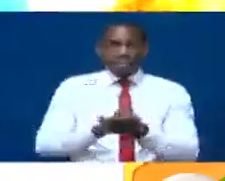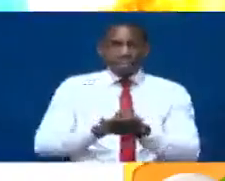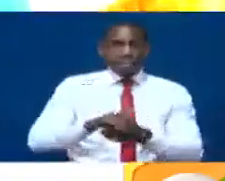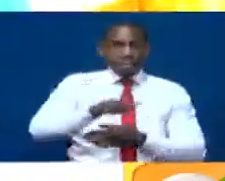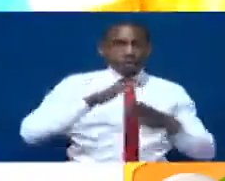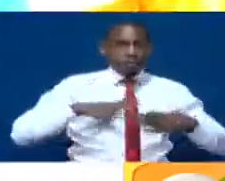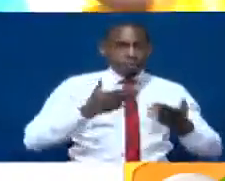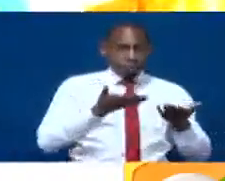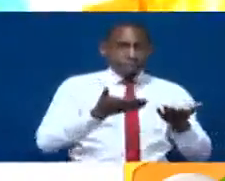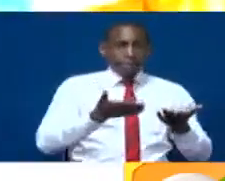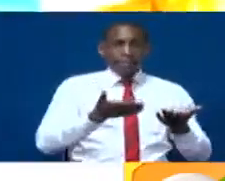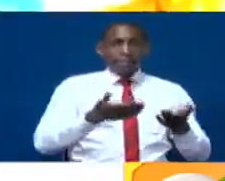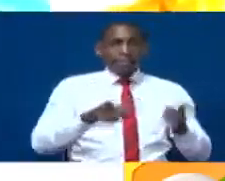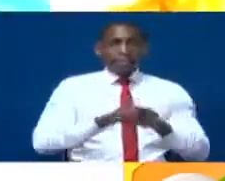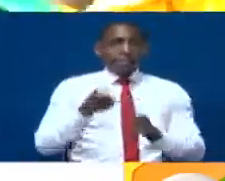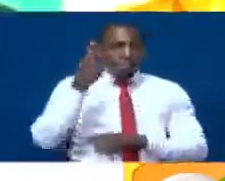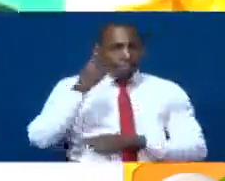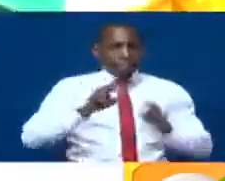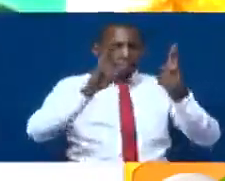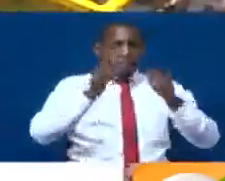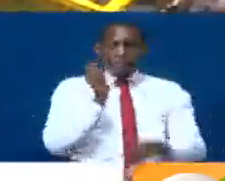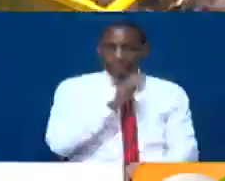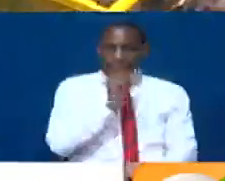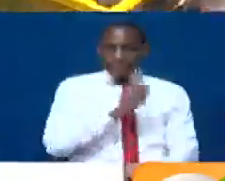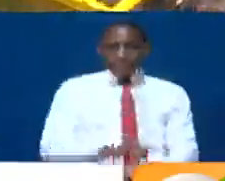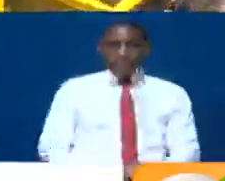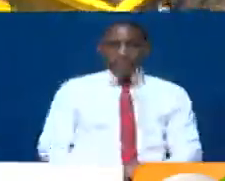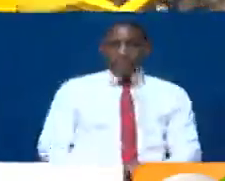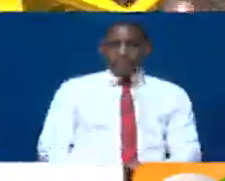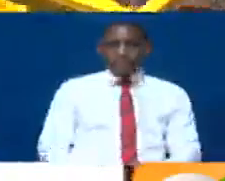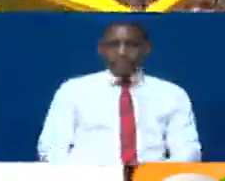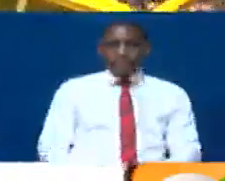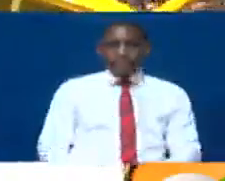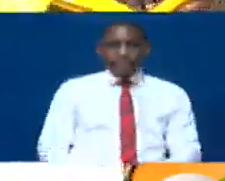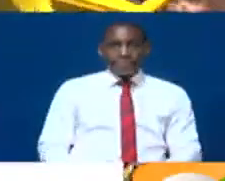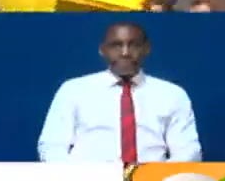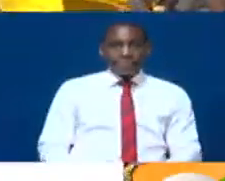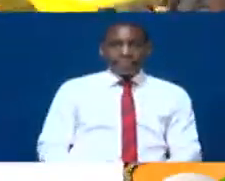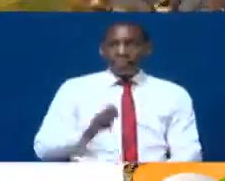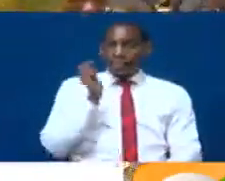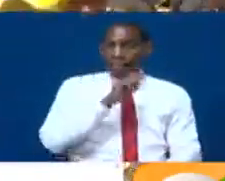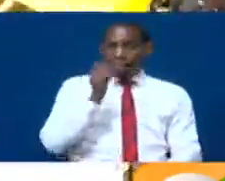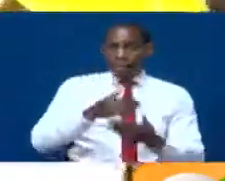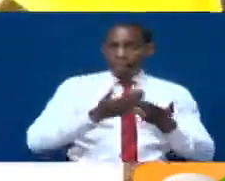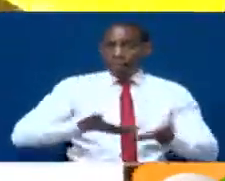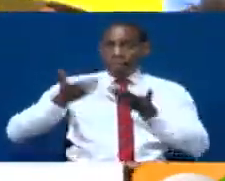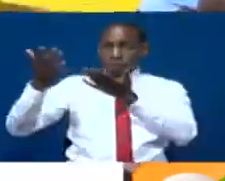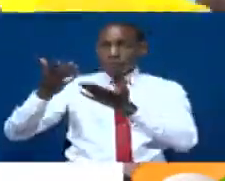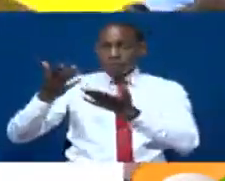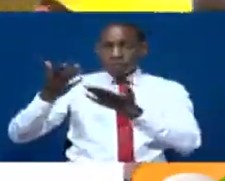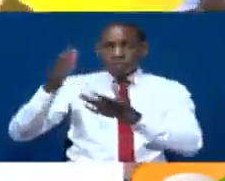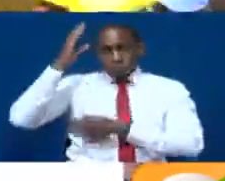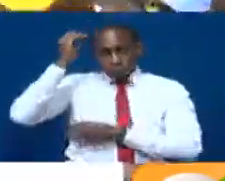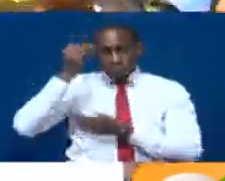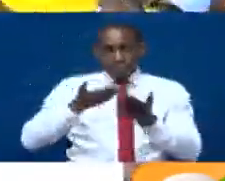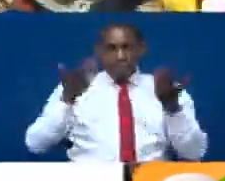kwa nchi ya Miraa ambaye na wanaelewa mambo ya Miraa. Ile Miraa ya ile ilikuwa inaenda Somalia ilikuwa inatoka kanuni ama